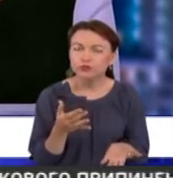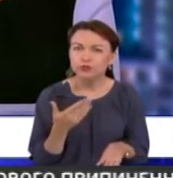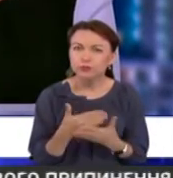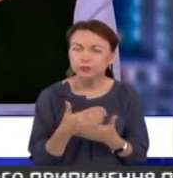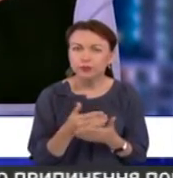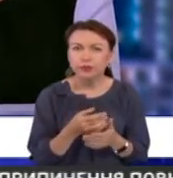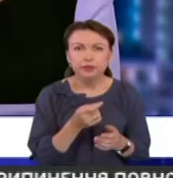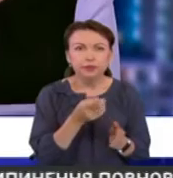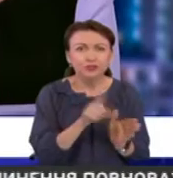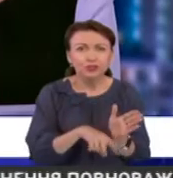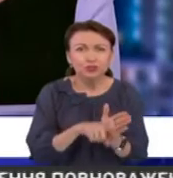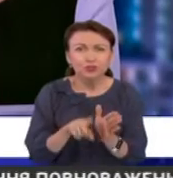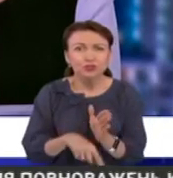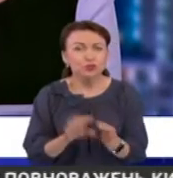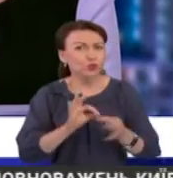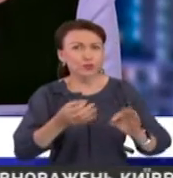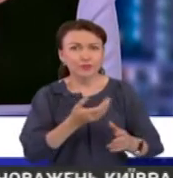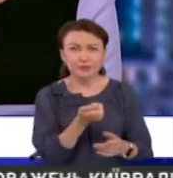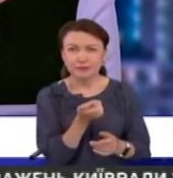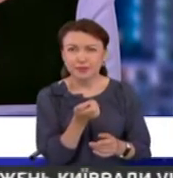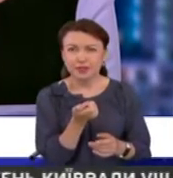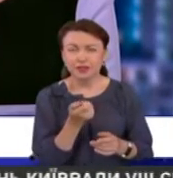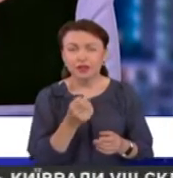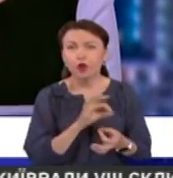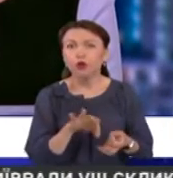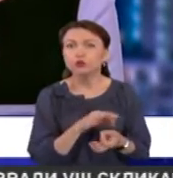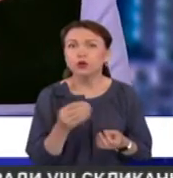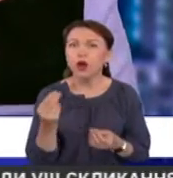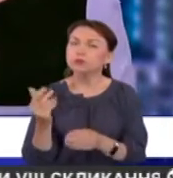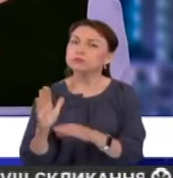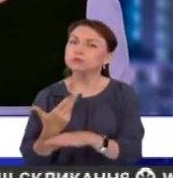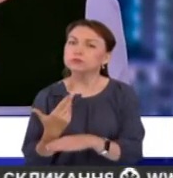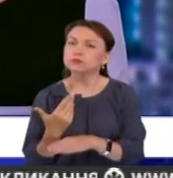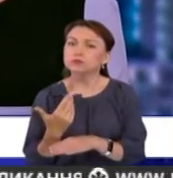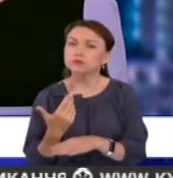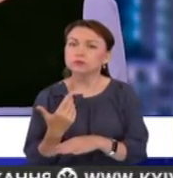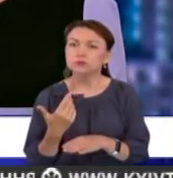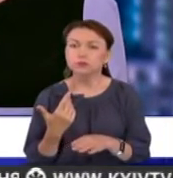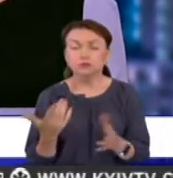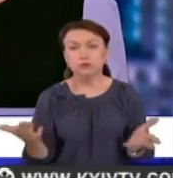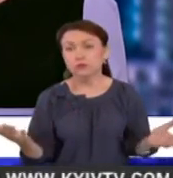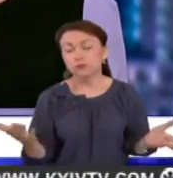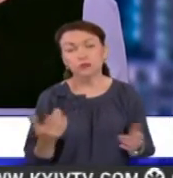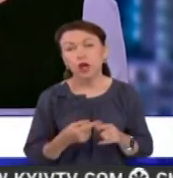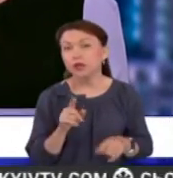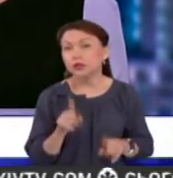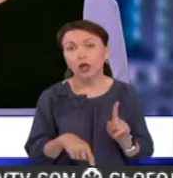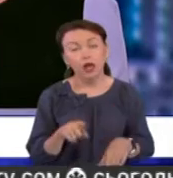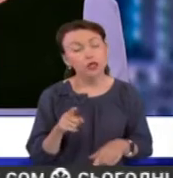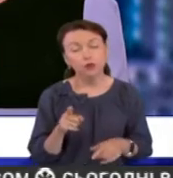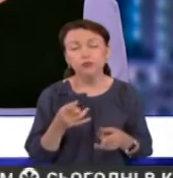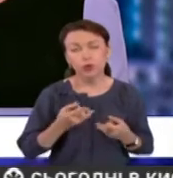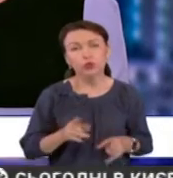набагато в меншу суму, ніж зазначено, то... Це є, воно називається солідарна оплата, тому що якісь пологи будуть